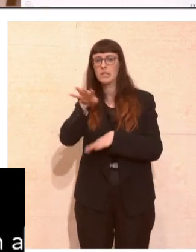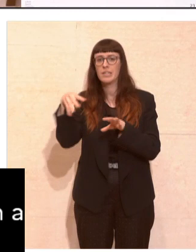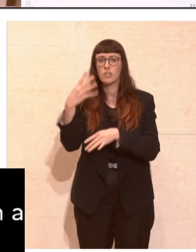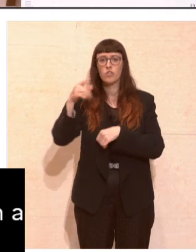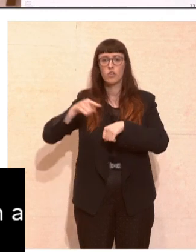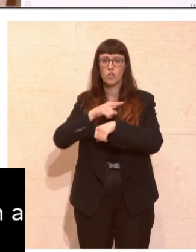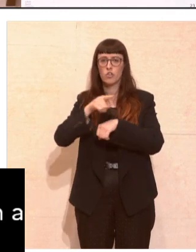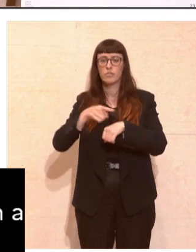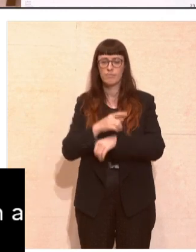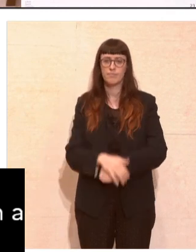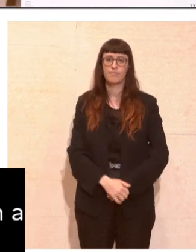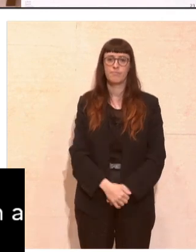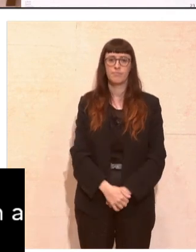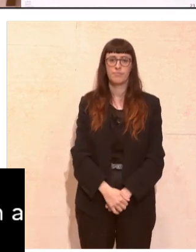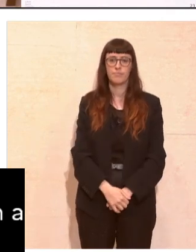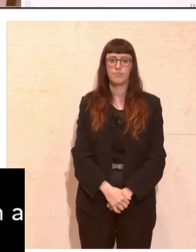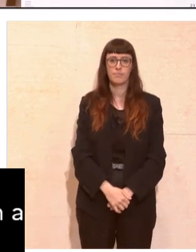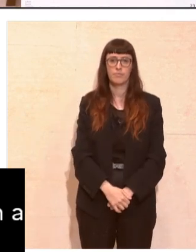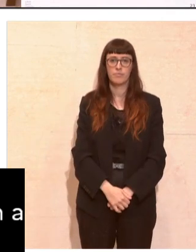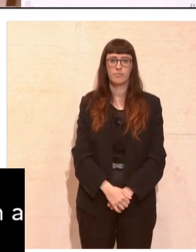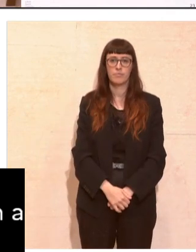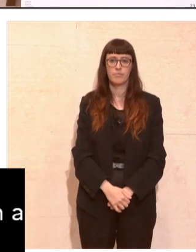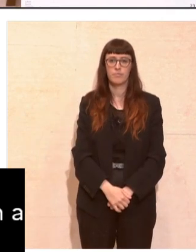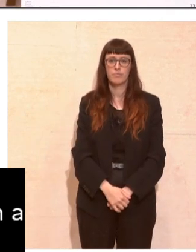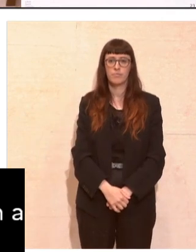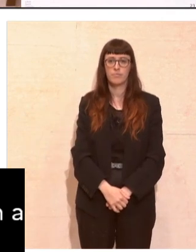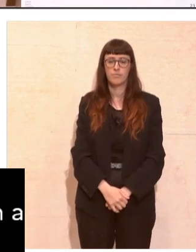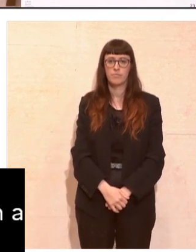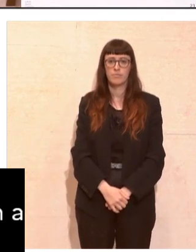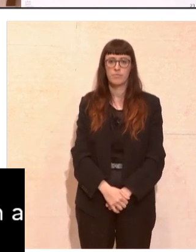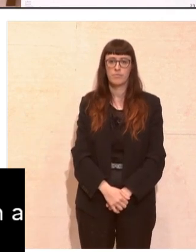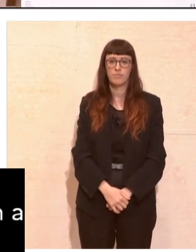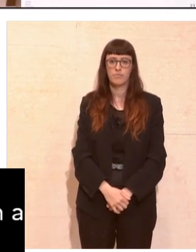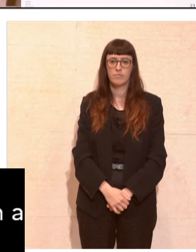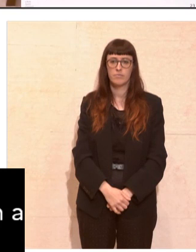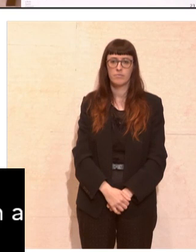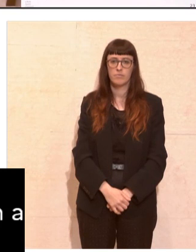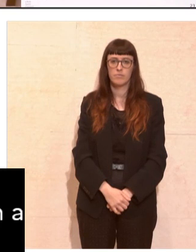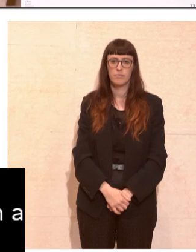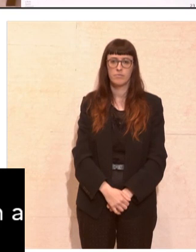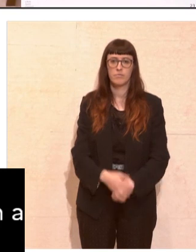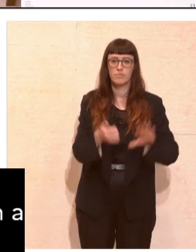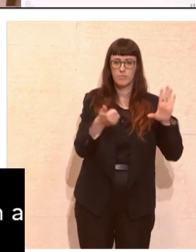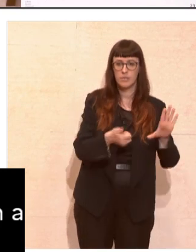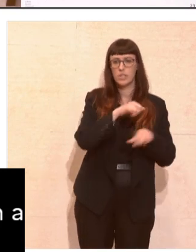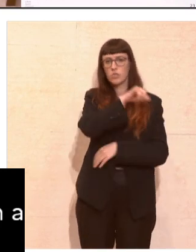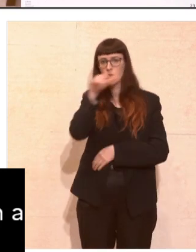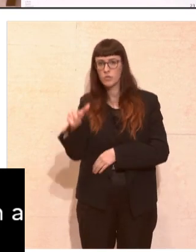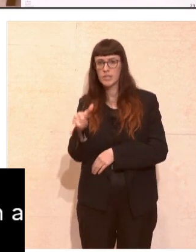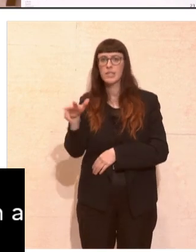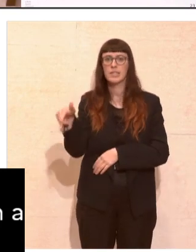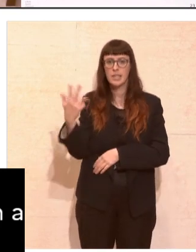sommeil. Encore une fois, par rapport aux 6-13 ans, on sait que de plus en plus, un